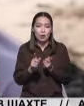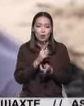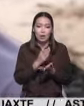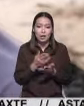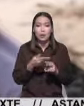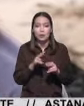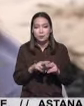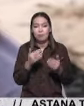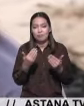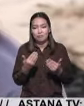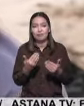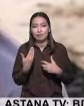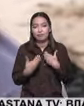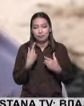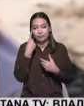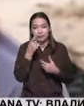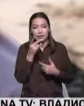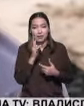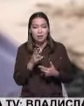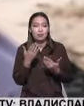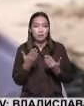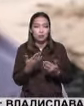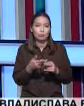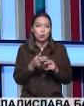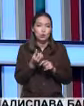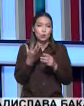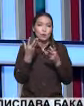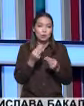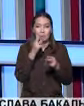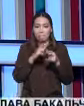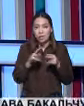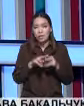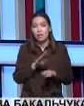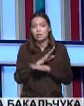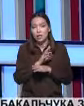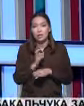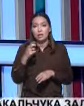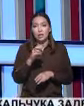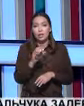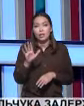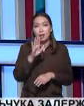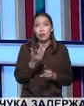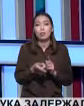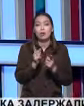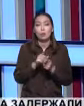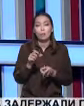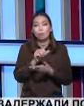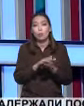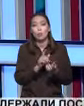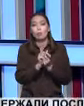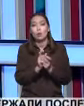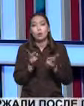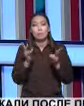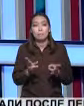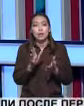это уже тревожный знак, особенно если это повторяется несколько дней подряд. А в Европе все наоборот. Там продолжают бороться с